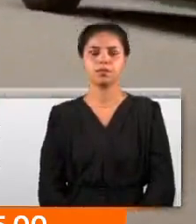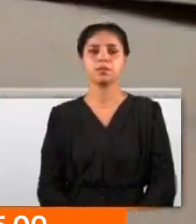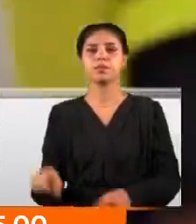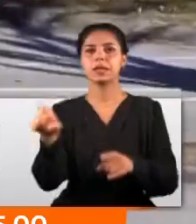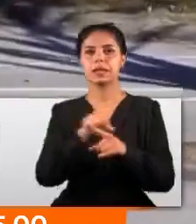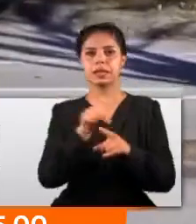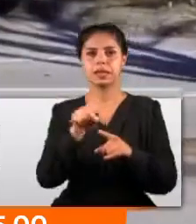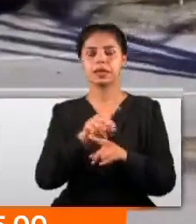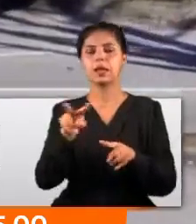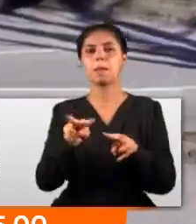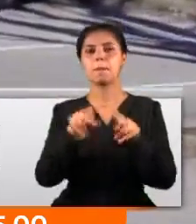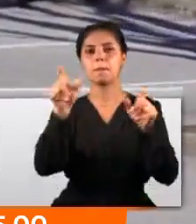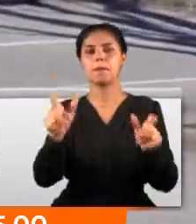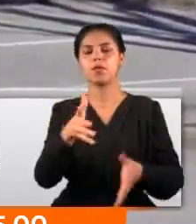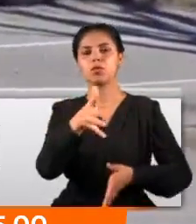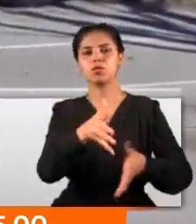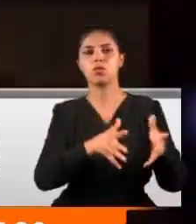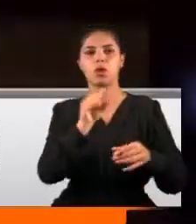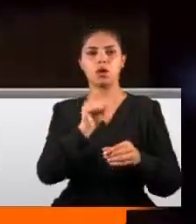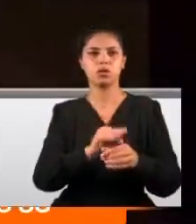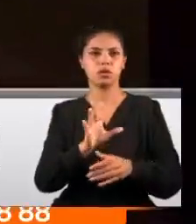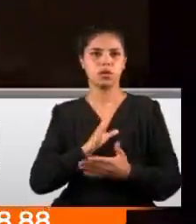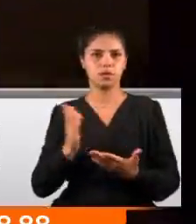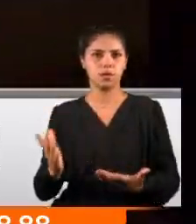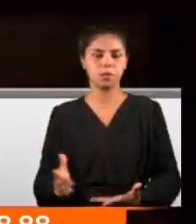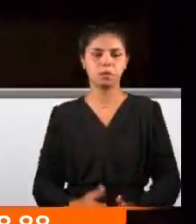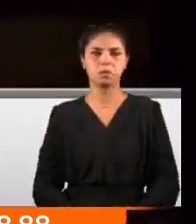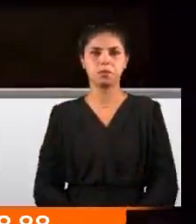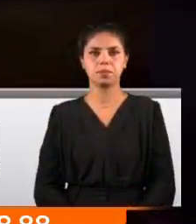Öfke Malmö sokaklarını yangın yerine çevirdi.